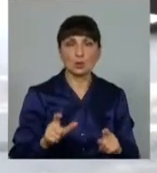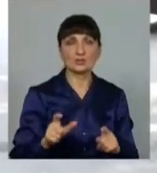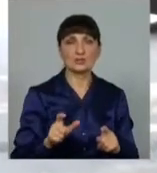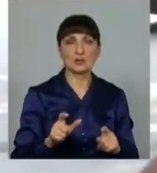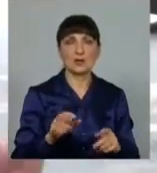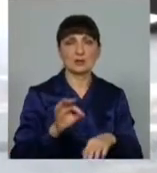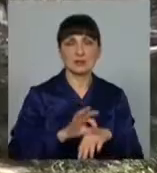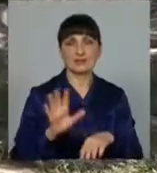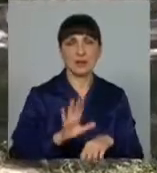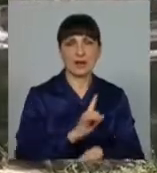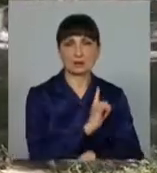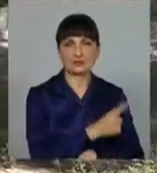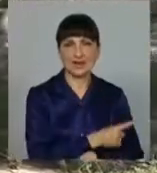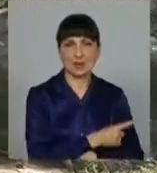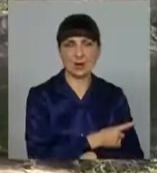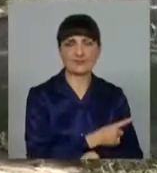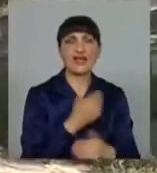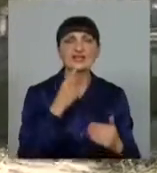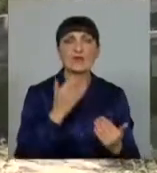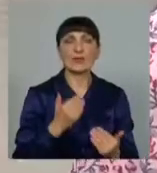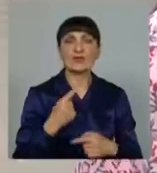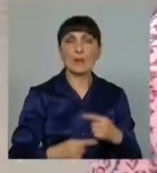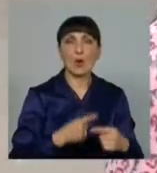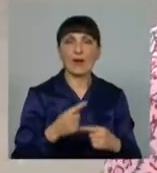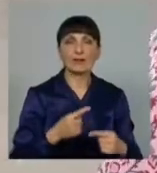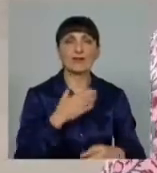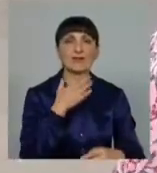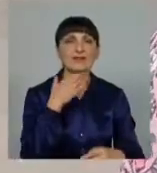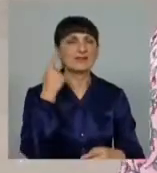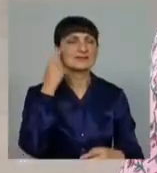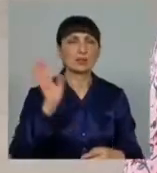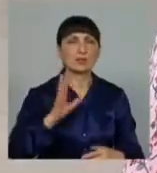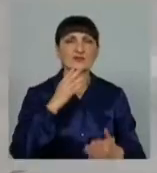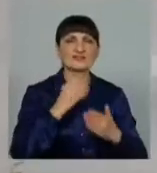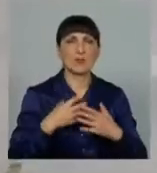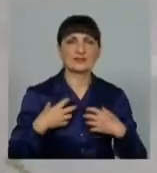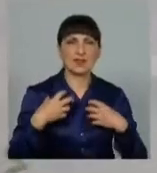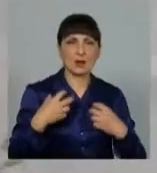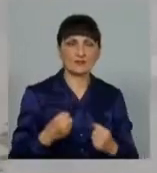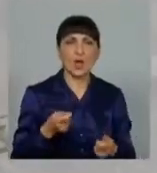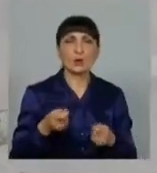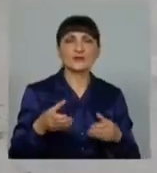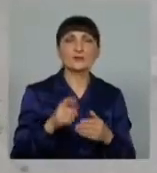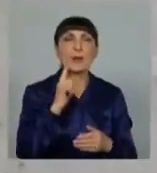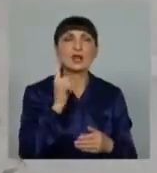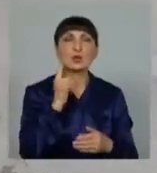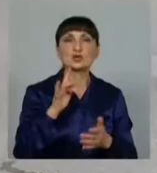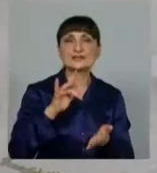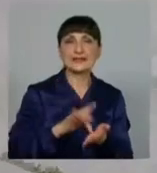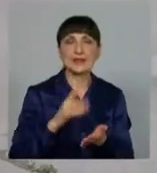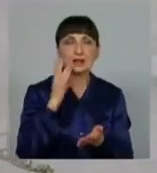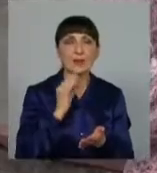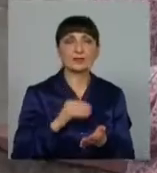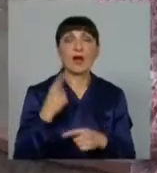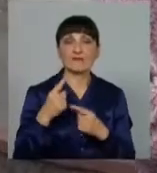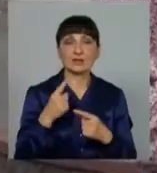не заболеют сильно. Как известно, современное поколение неохотно задумывается о своем здоровье. Руководитель молодежного центра Алматы